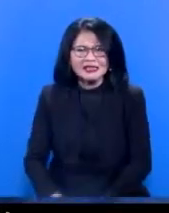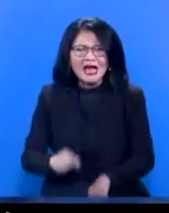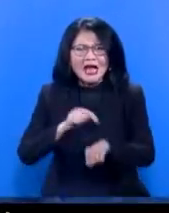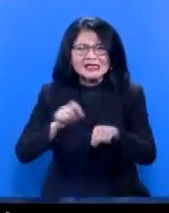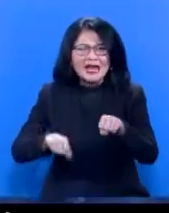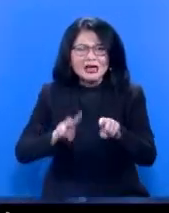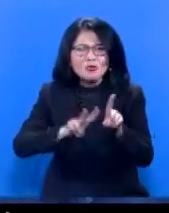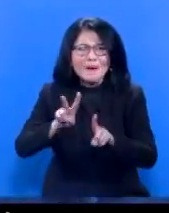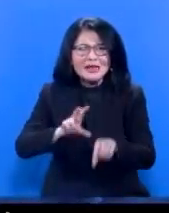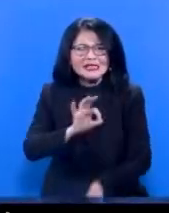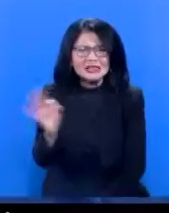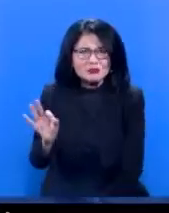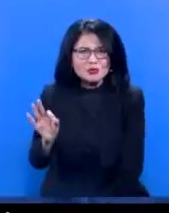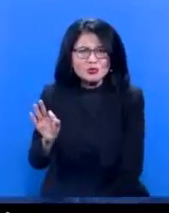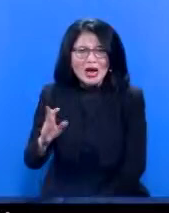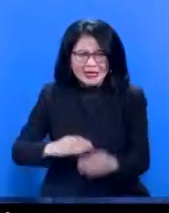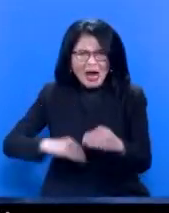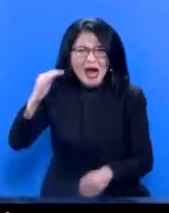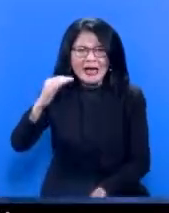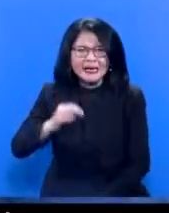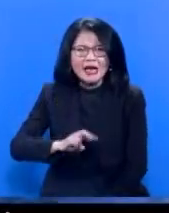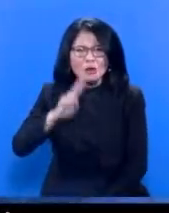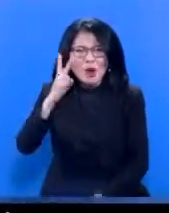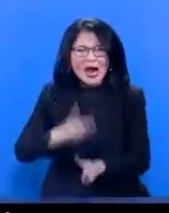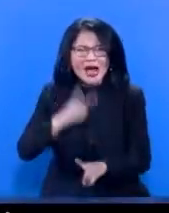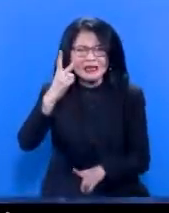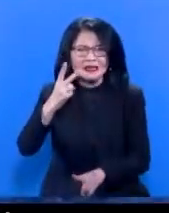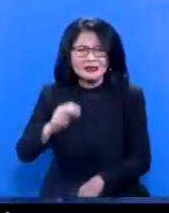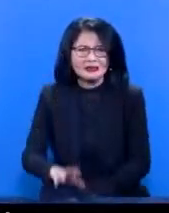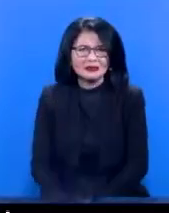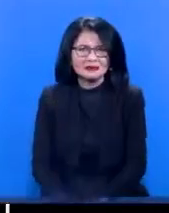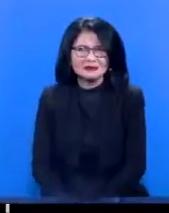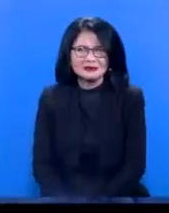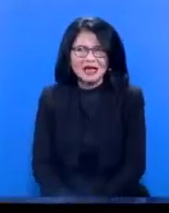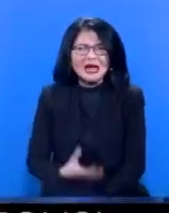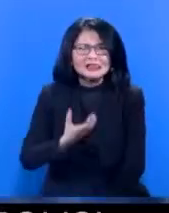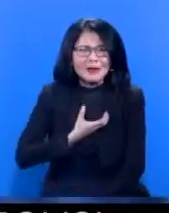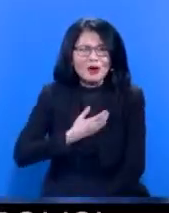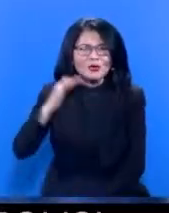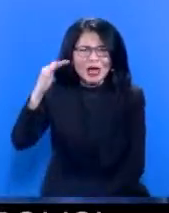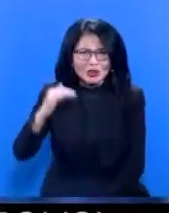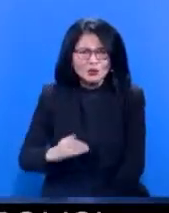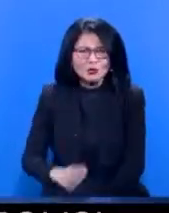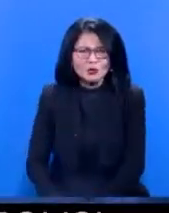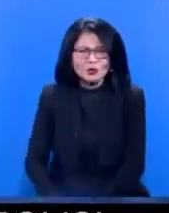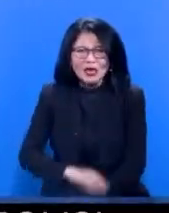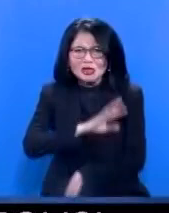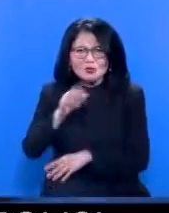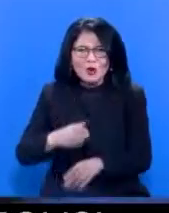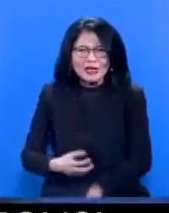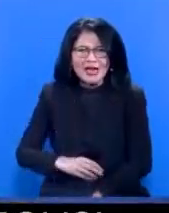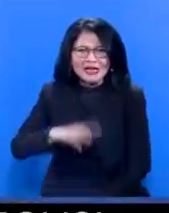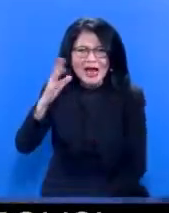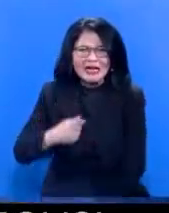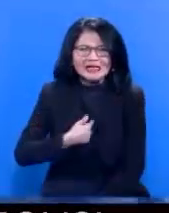12.000. Naik ya, Bu ya? Naik 2 kali lipat. Maunya sih turun, belanjaan semua naik semua.